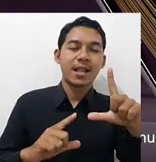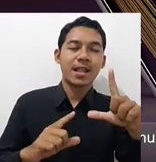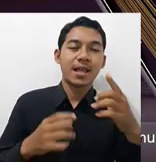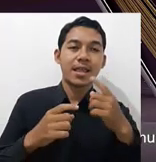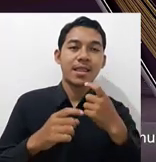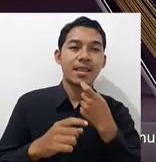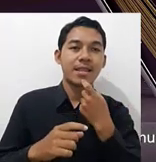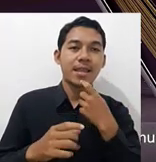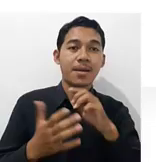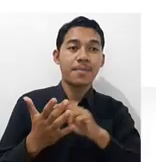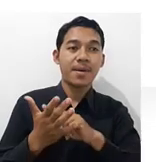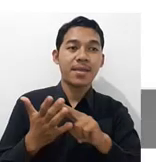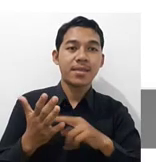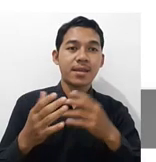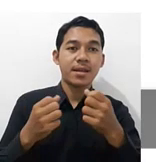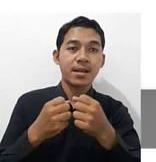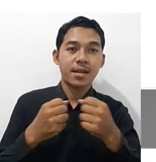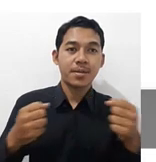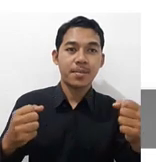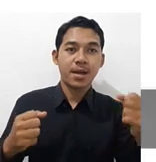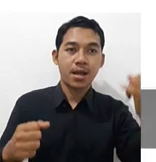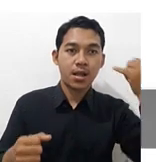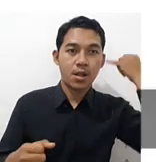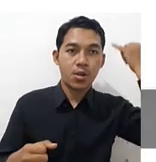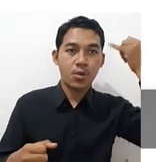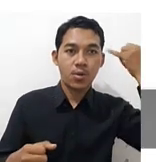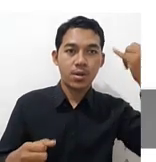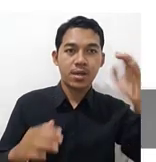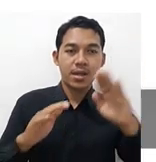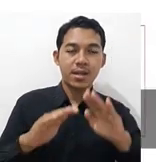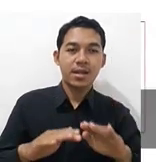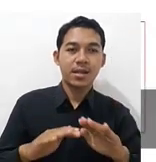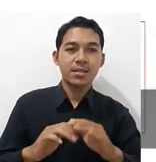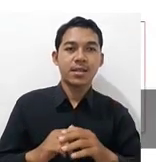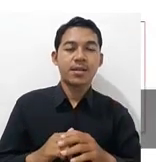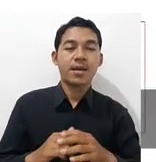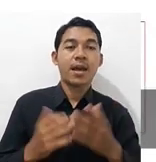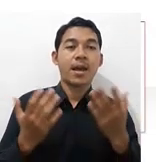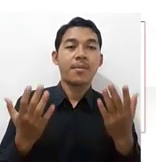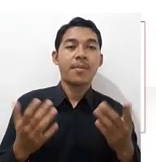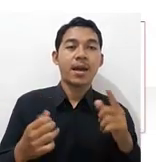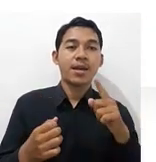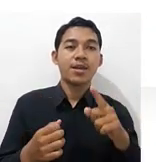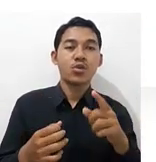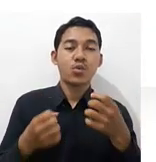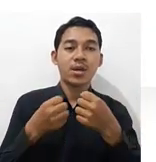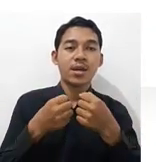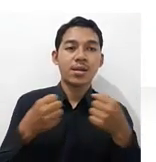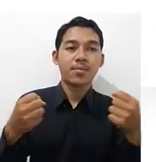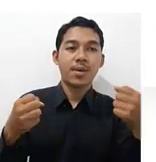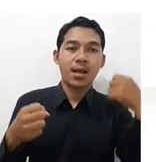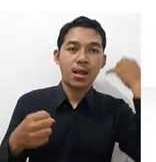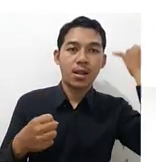dasar. Nah, sebelumnya, apa itu gerbang logika?